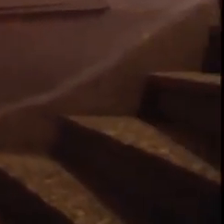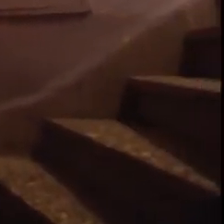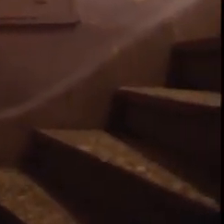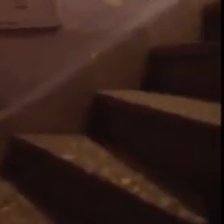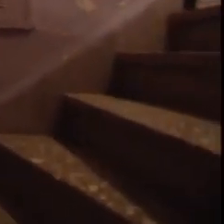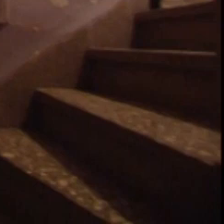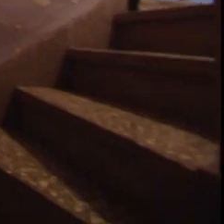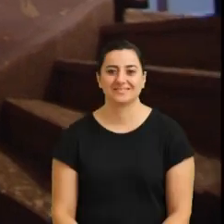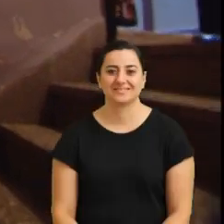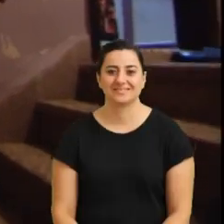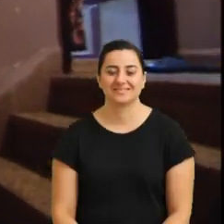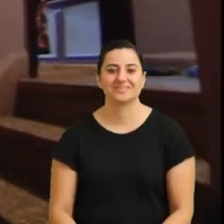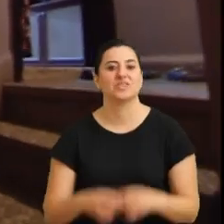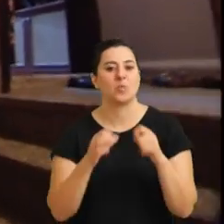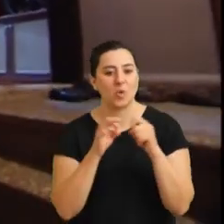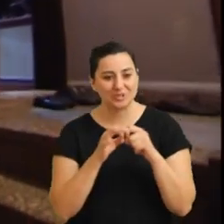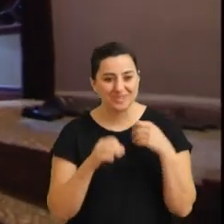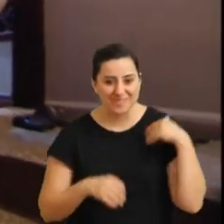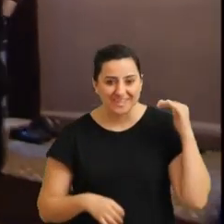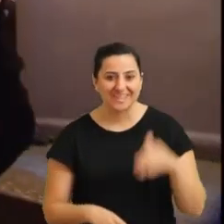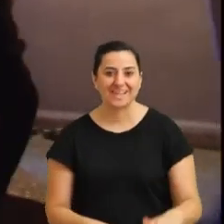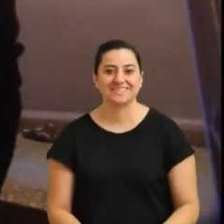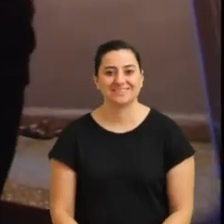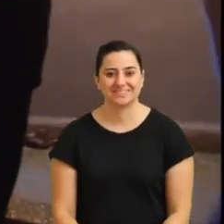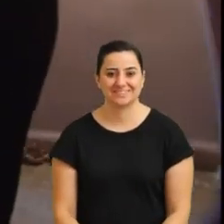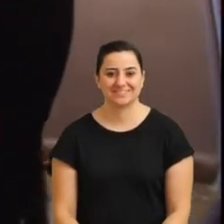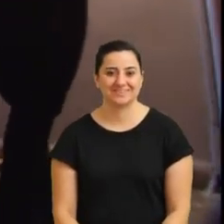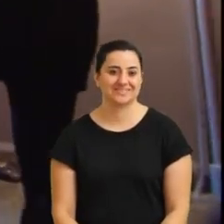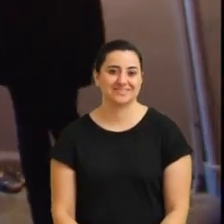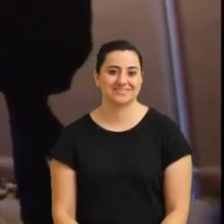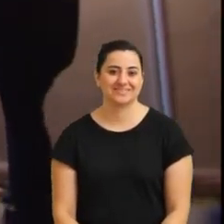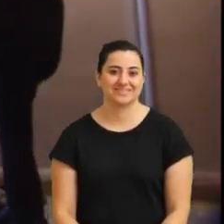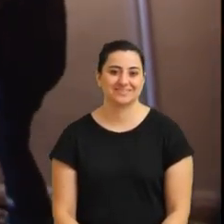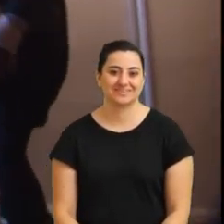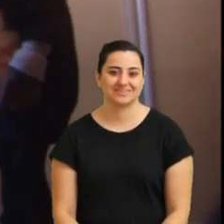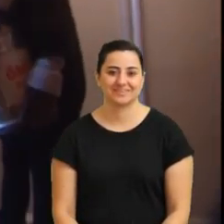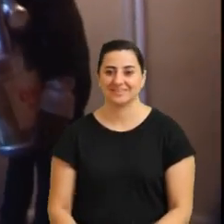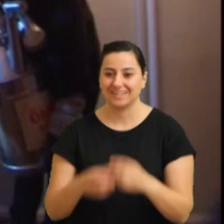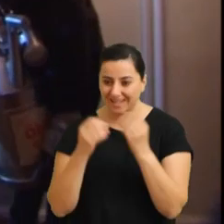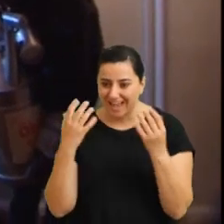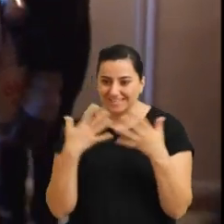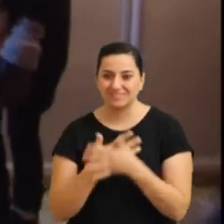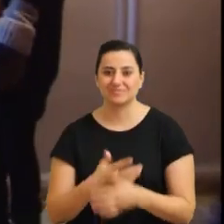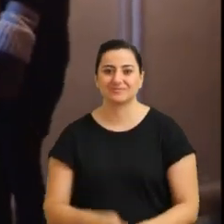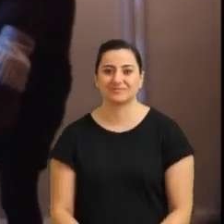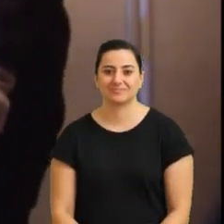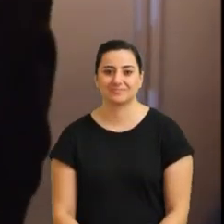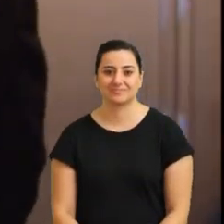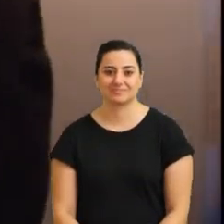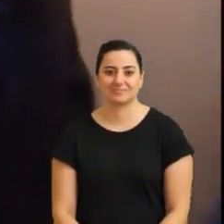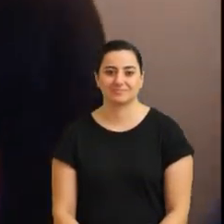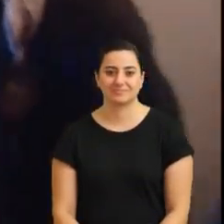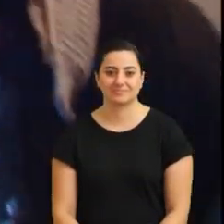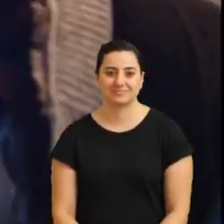Bozacınız geldi. Sağ olun, Allah razı olsun. olsun. İyi akşamlar. Canım ne